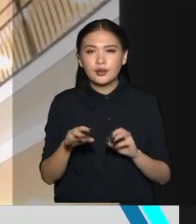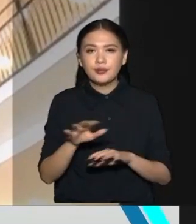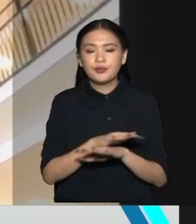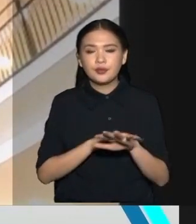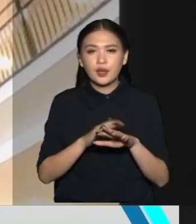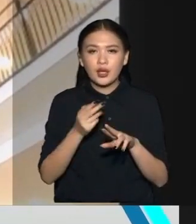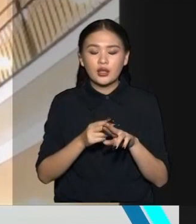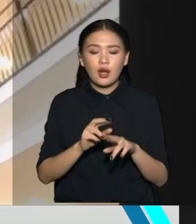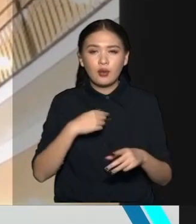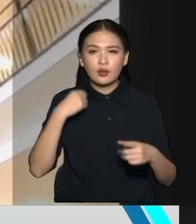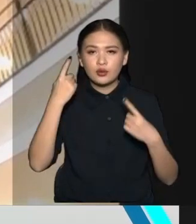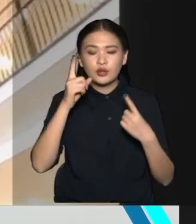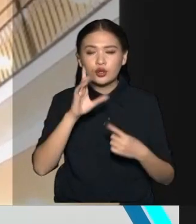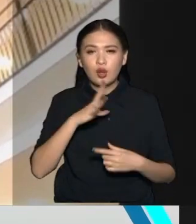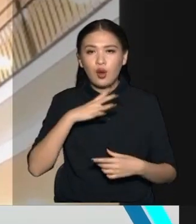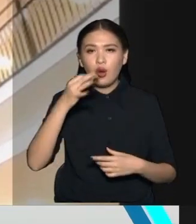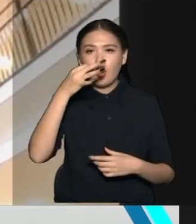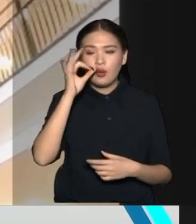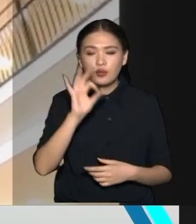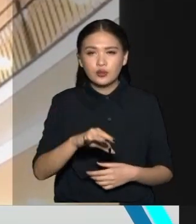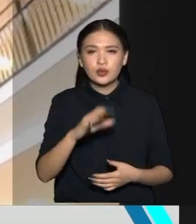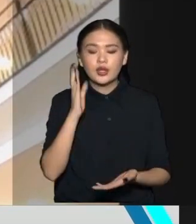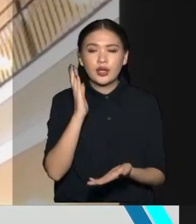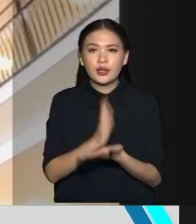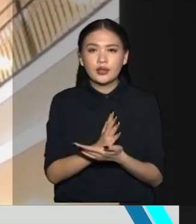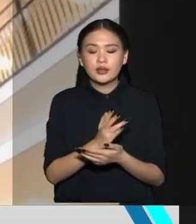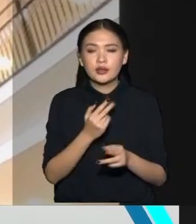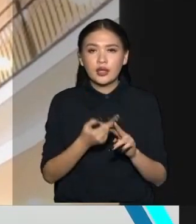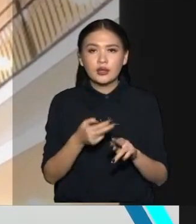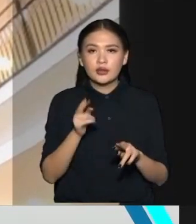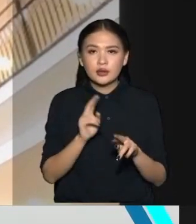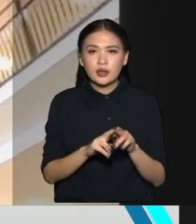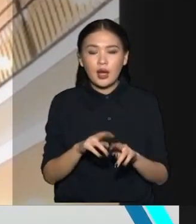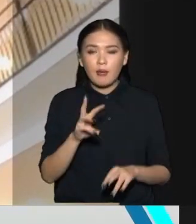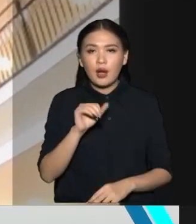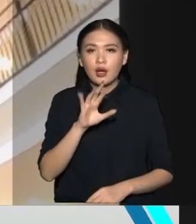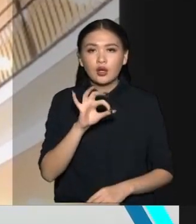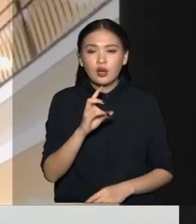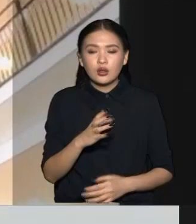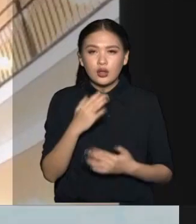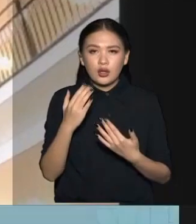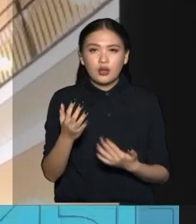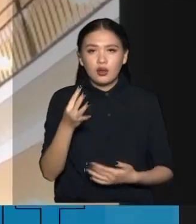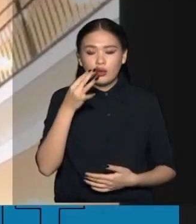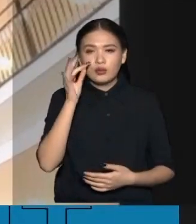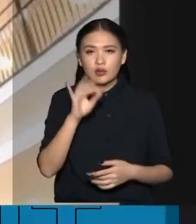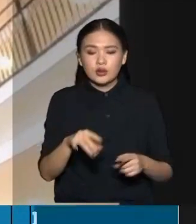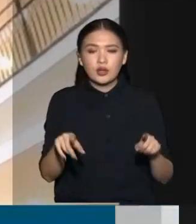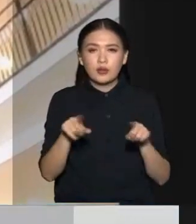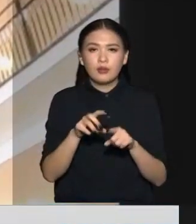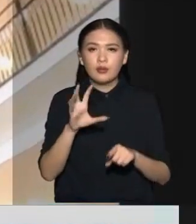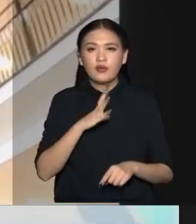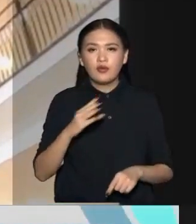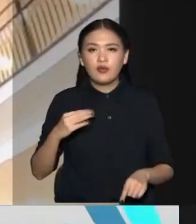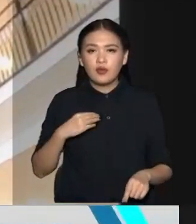ойымша ұлысының тәжірибесі өте мол, сонымен осы Макронның тәжірибесін ескерсек, яғни медиация жағынан